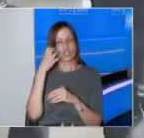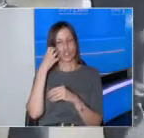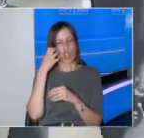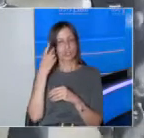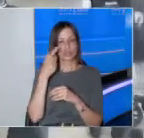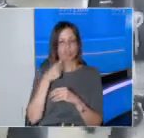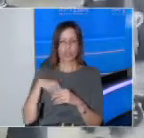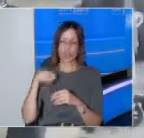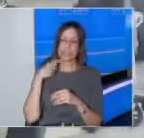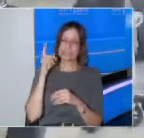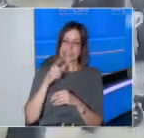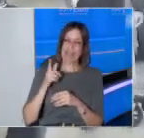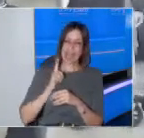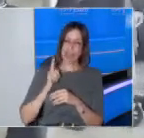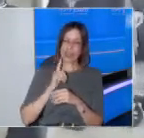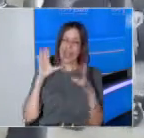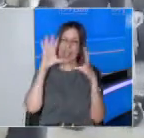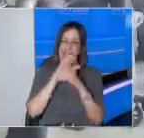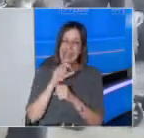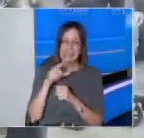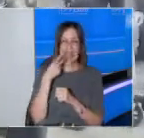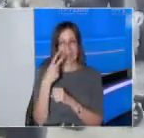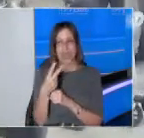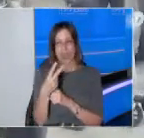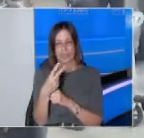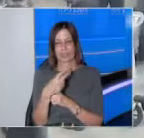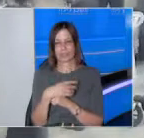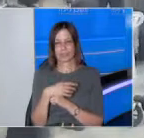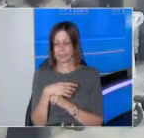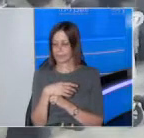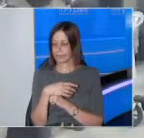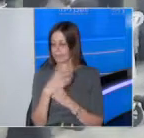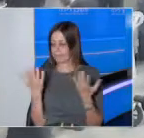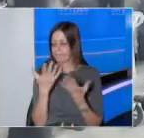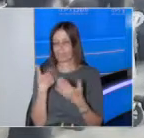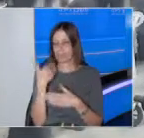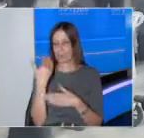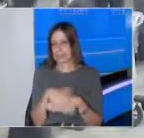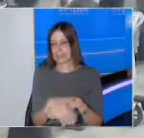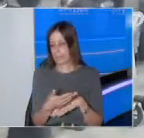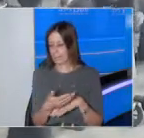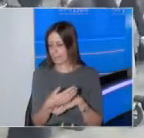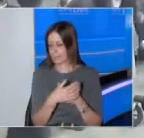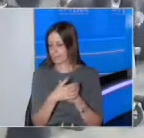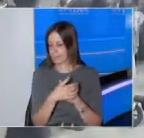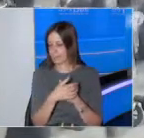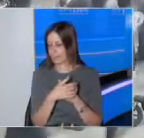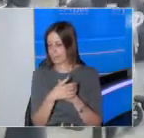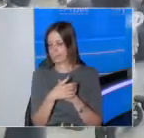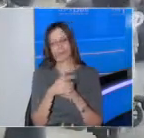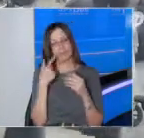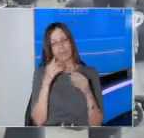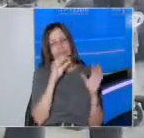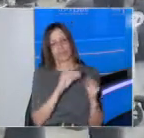שלנו. נצטרך לחכות ללילה הזה לראות איך הוא יסתיים. כן. אנחנו